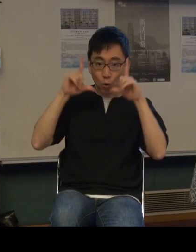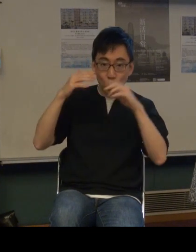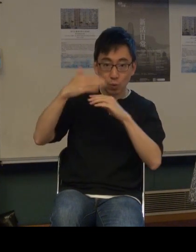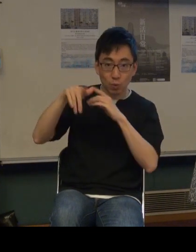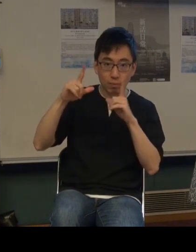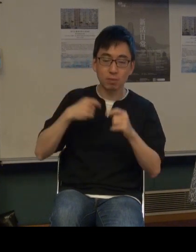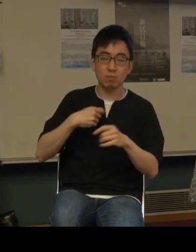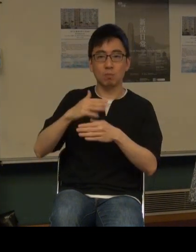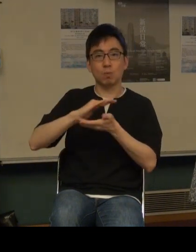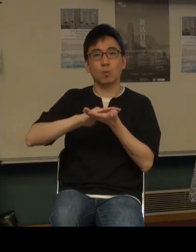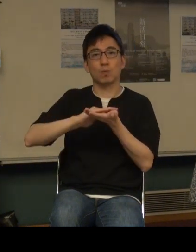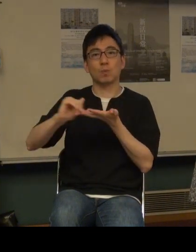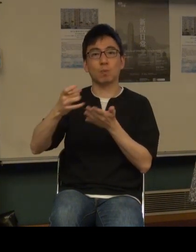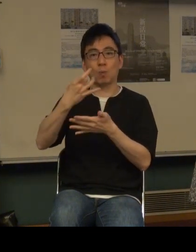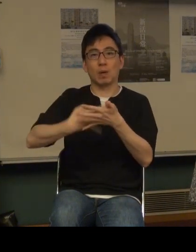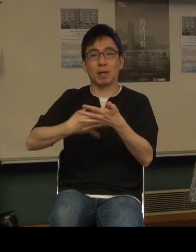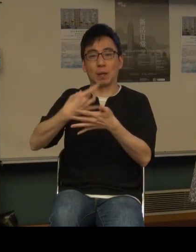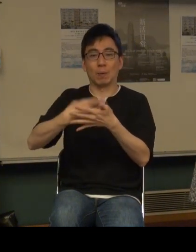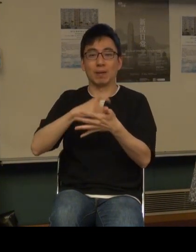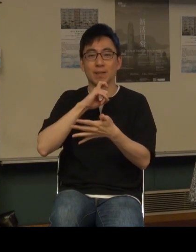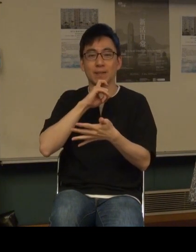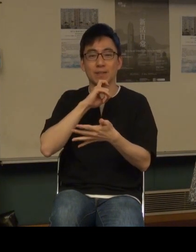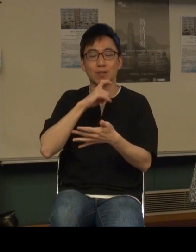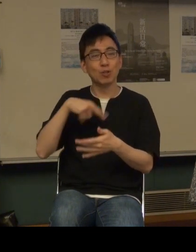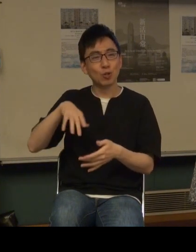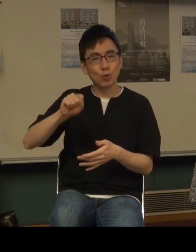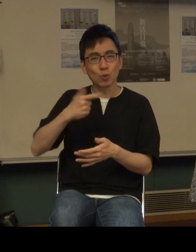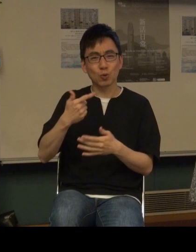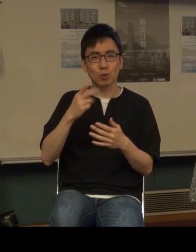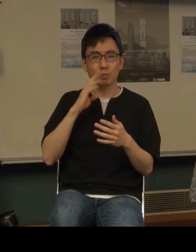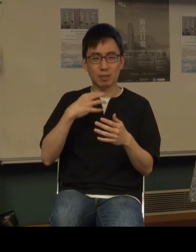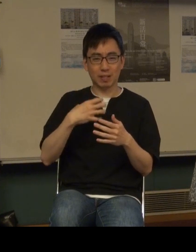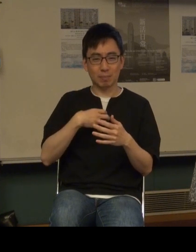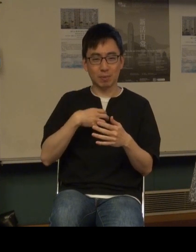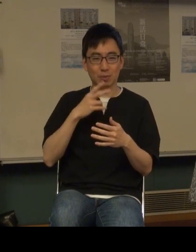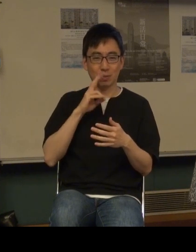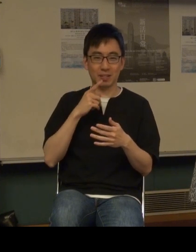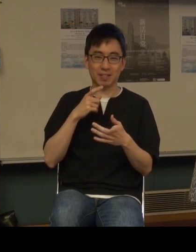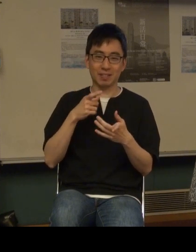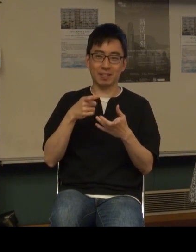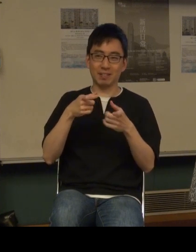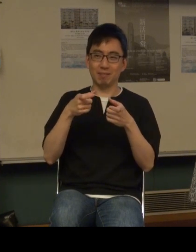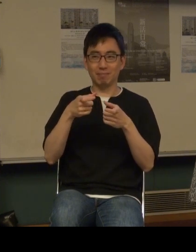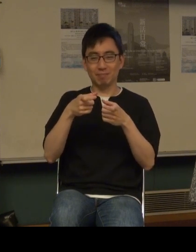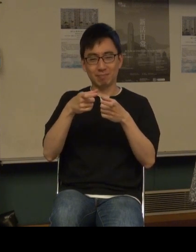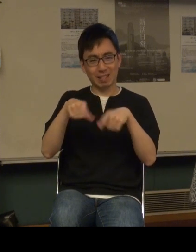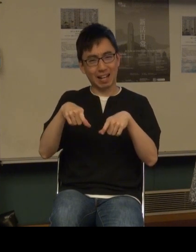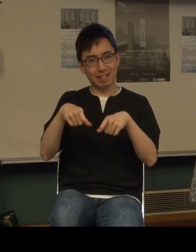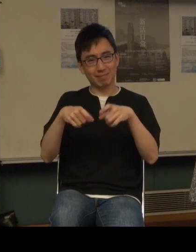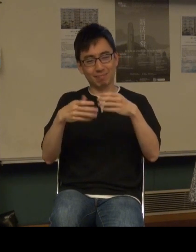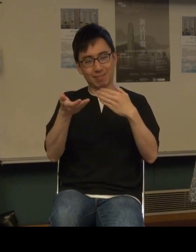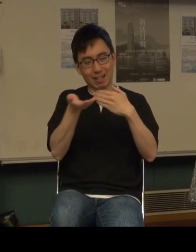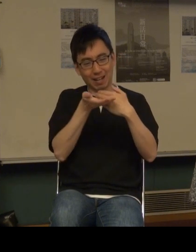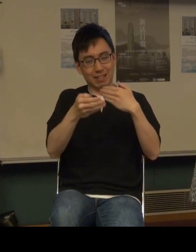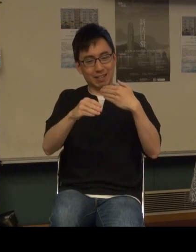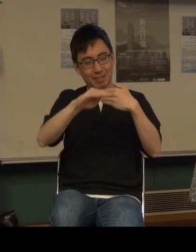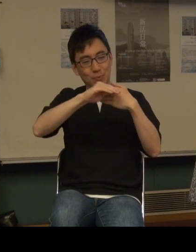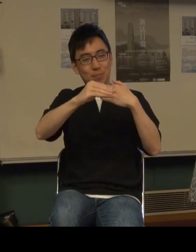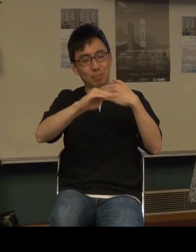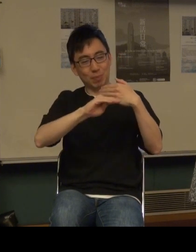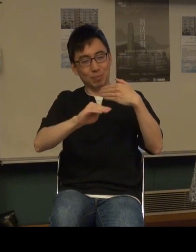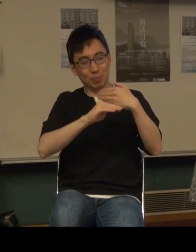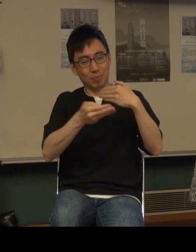的，也都是用很多這些這樣的我們叫蛋格的遮陽板，即是橫